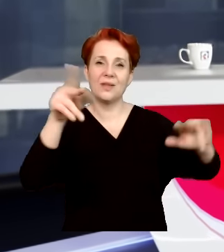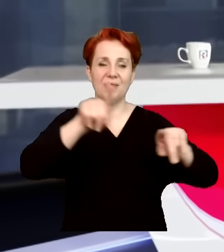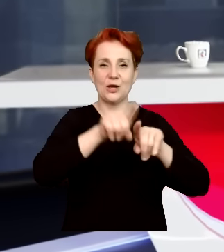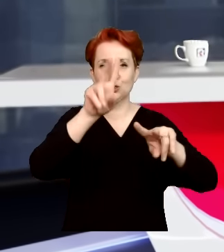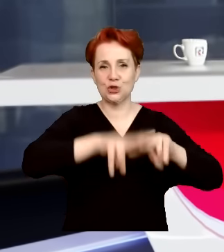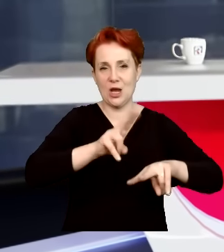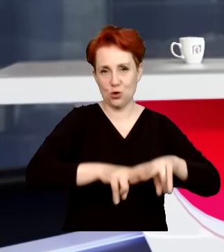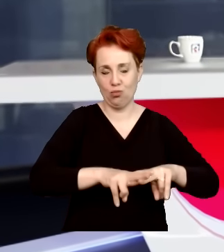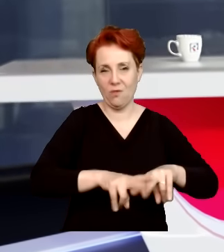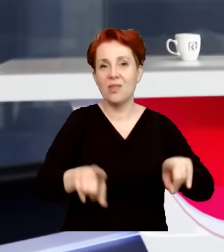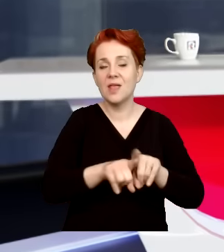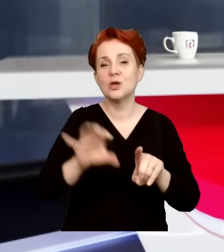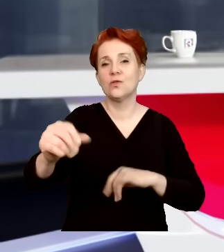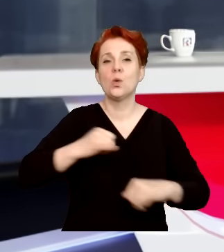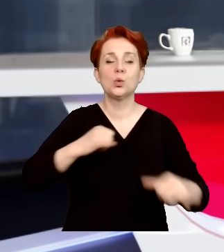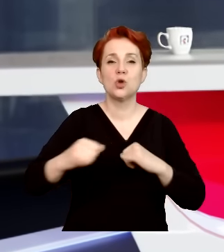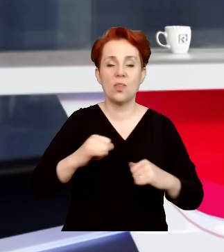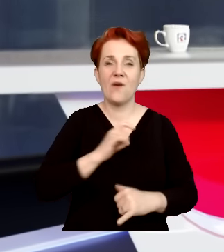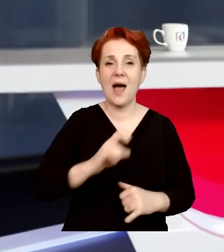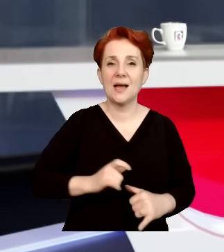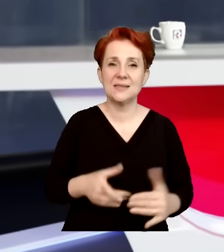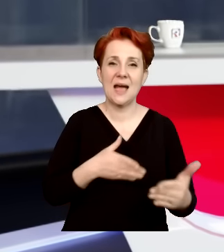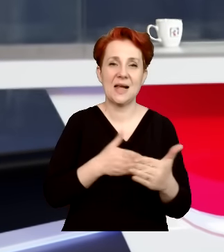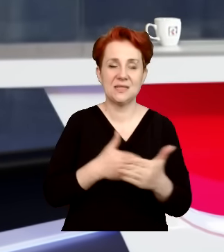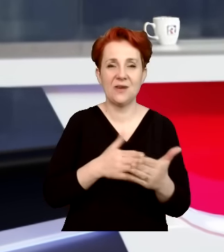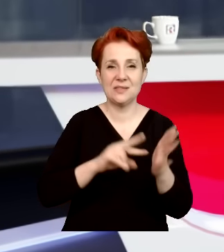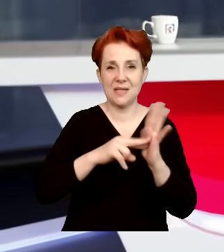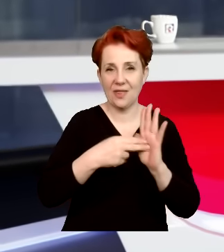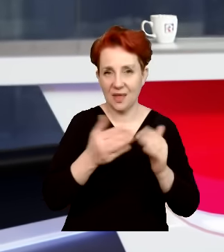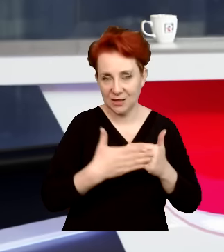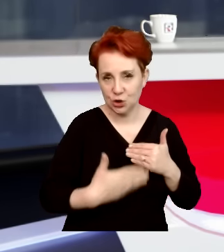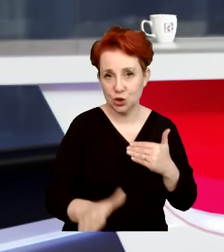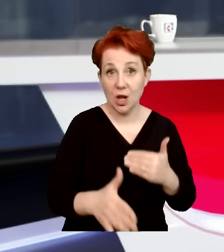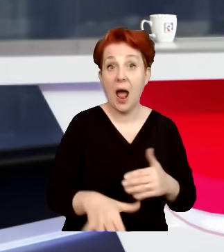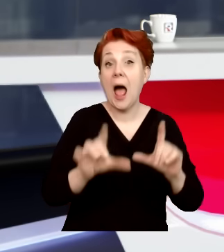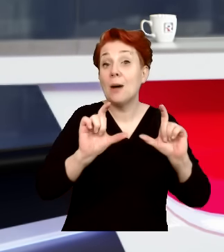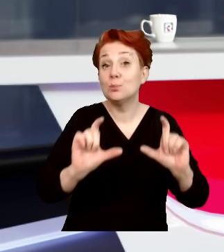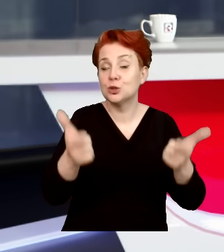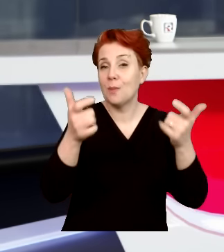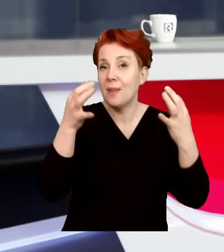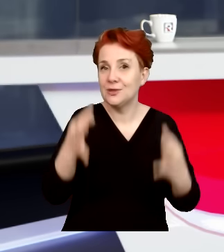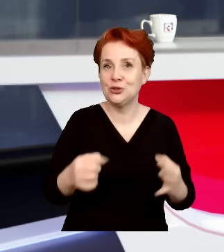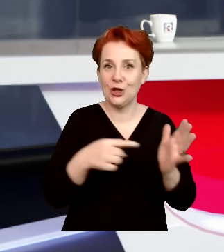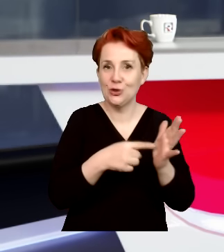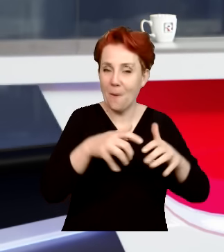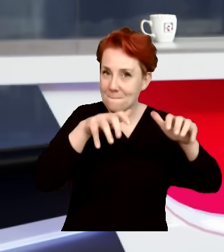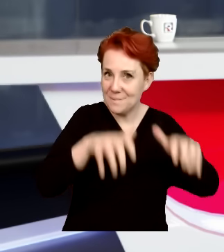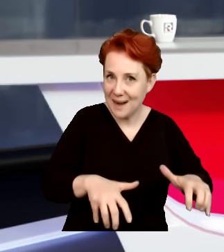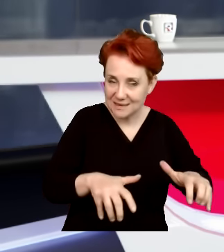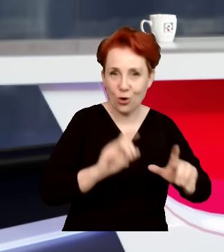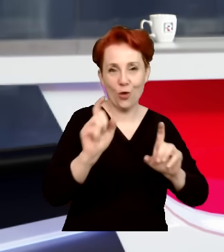przez Rządową Agencję Rezerw Strategicznych. I taki przypadeczek, że właśnie dziś prezes RAS-u został również odwołany, a